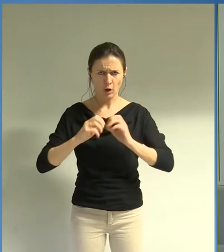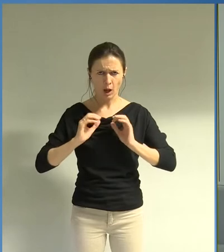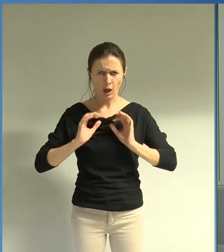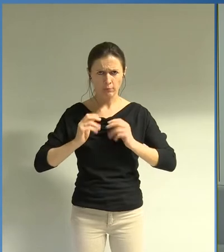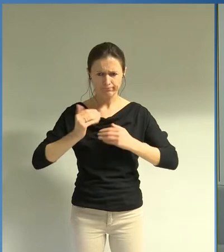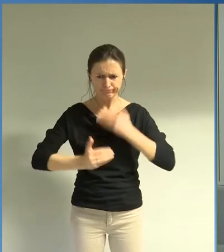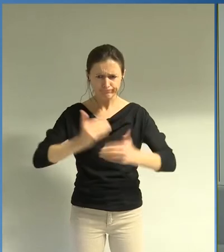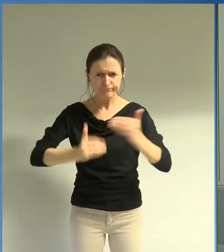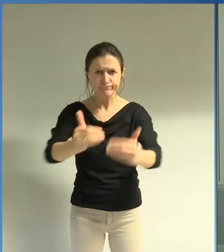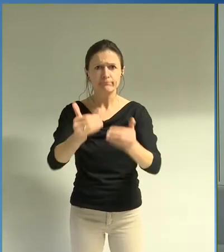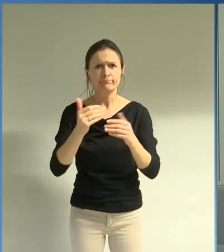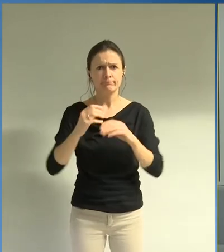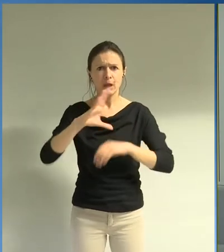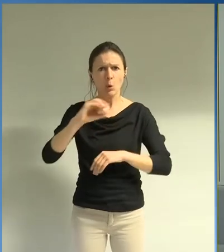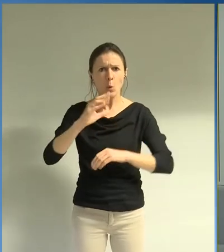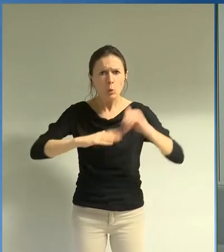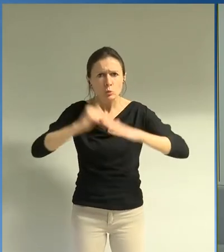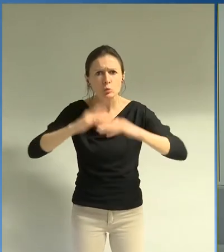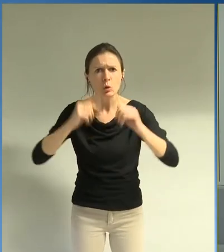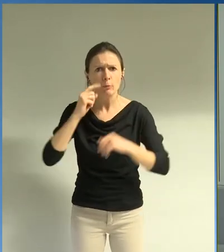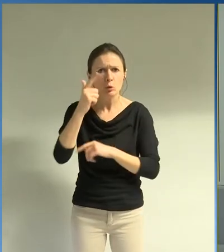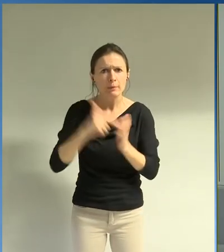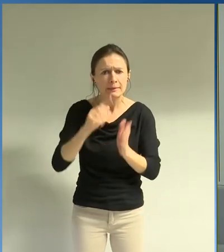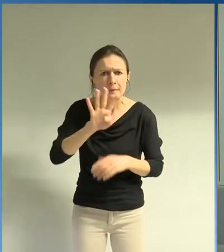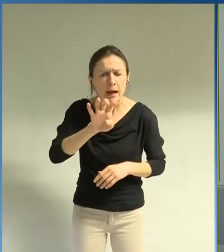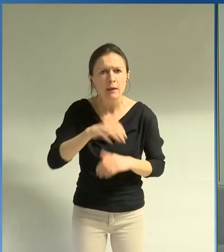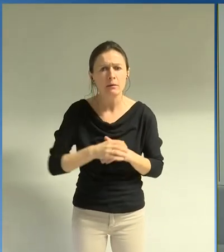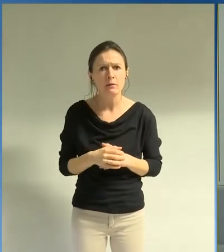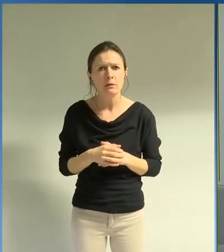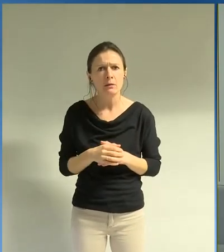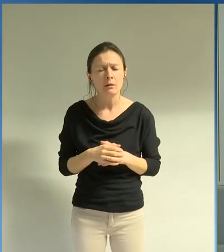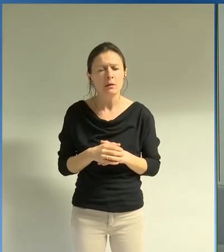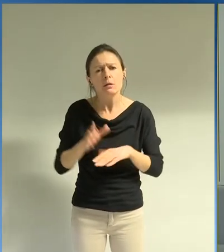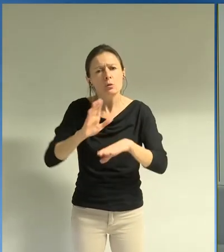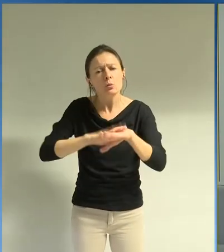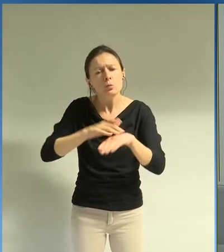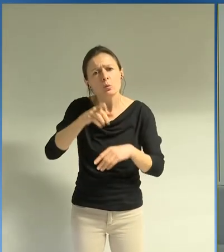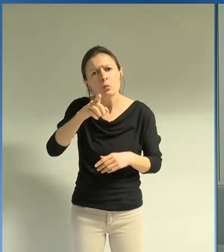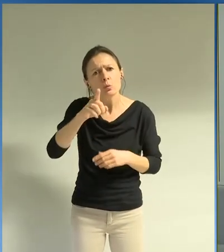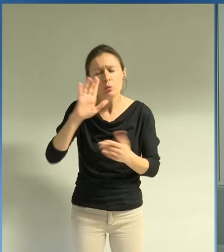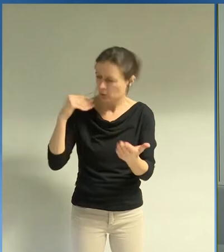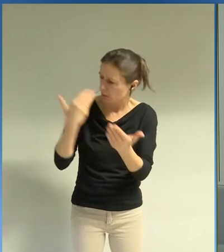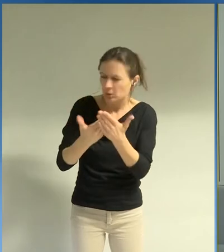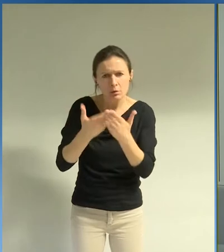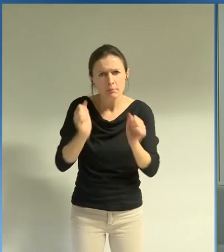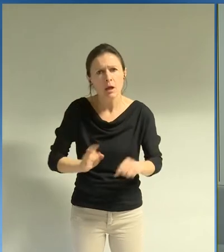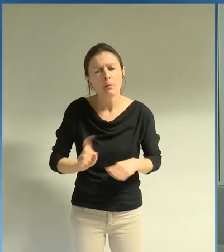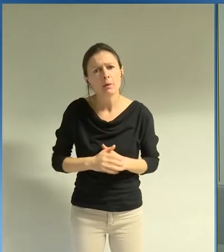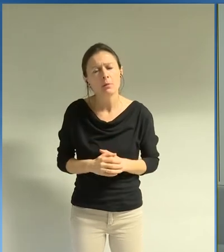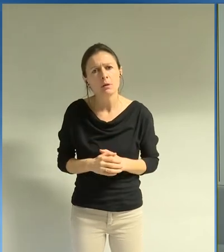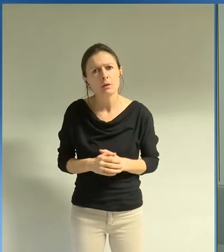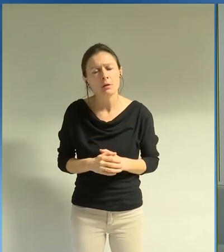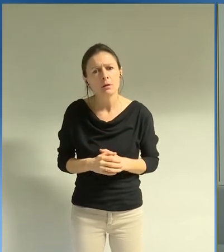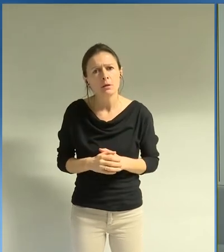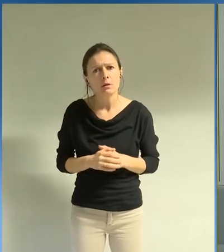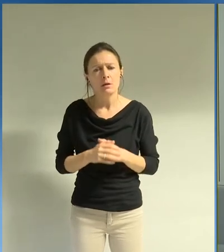2040 alors même que vous avez été incapables d'en faire jusqu'à présent aucun plan d'action pour